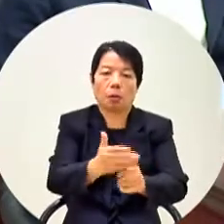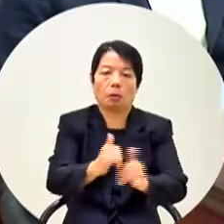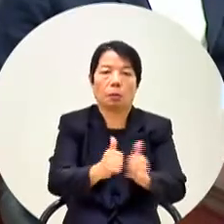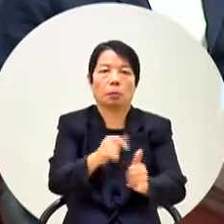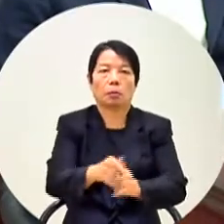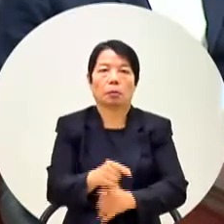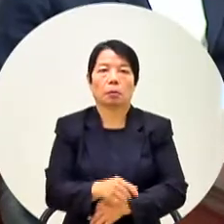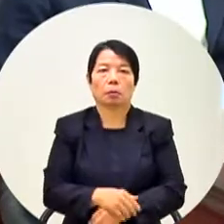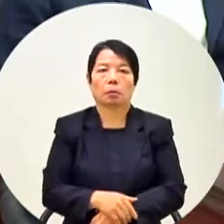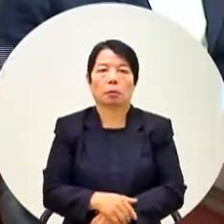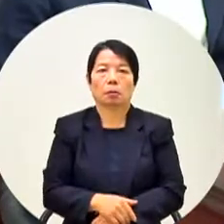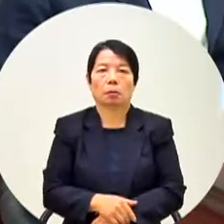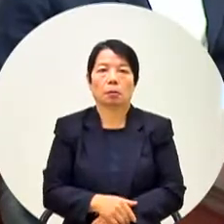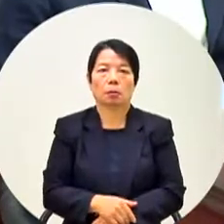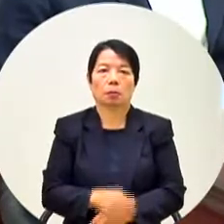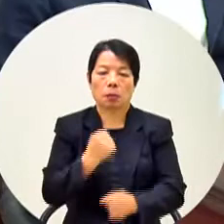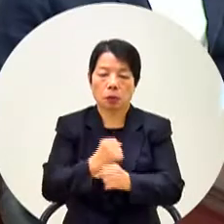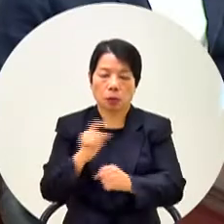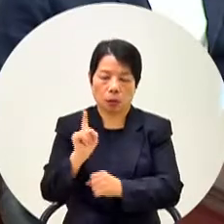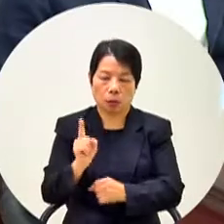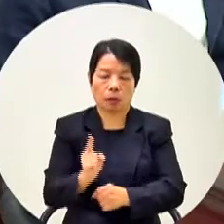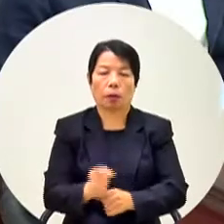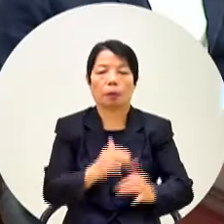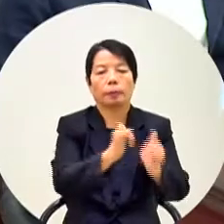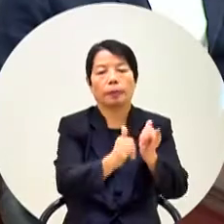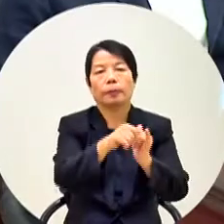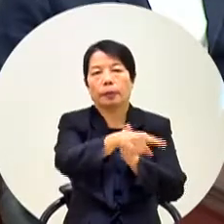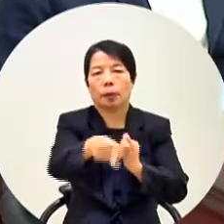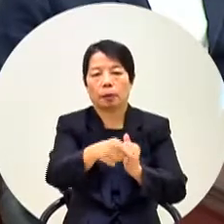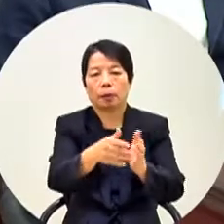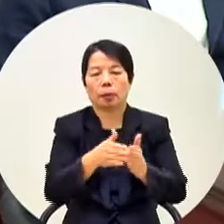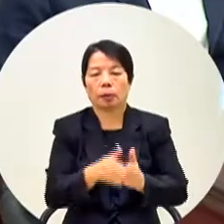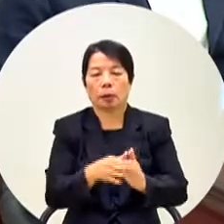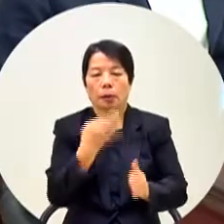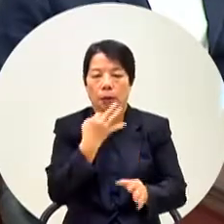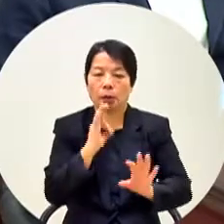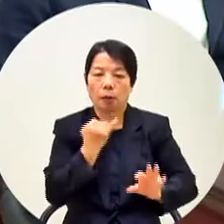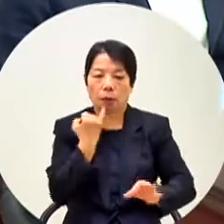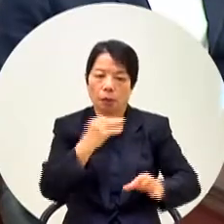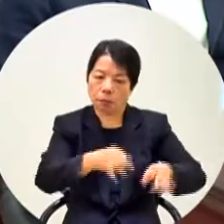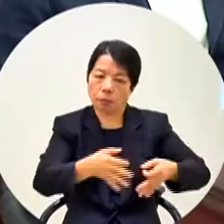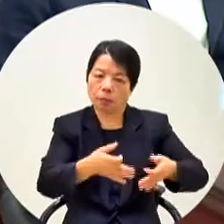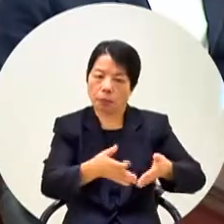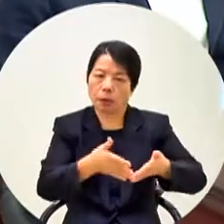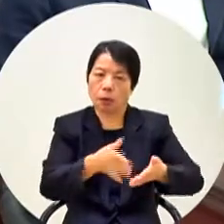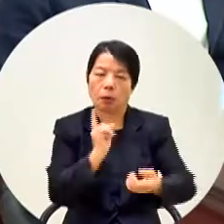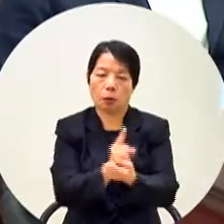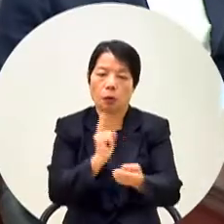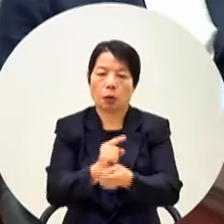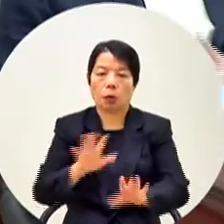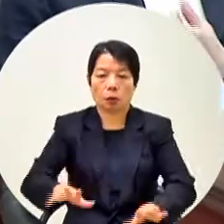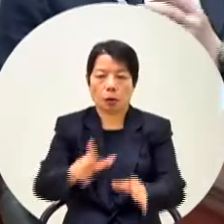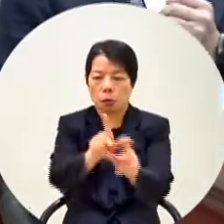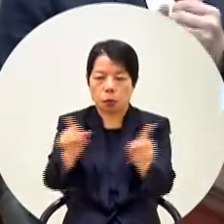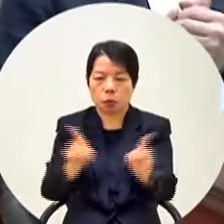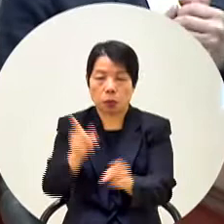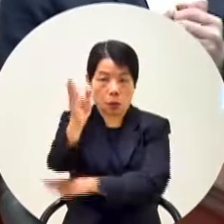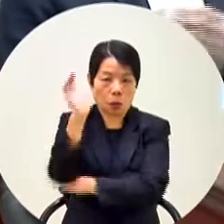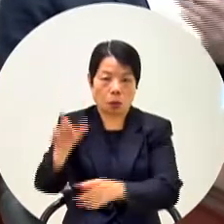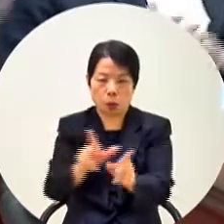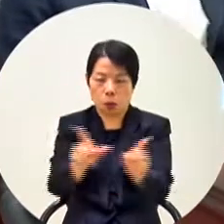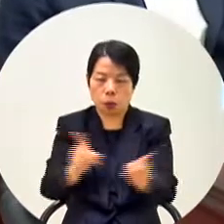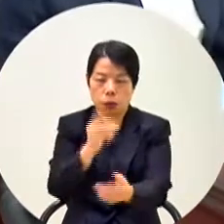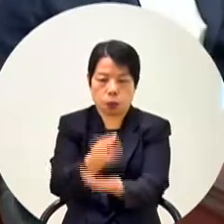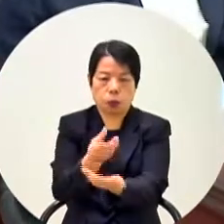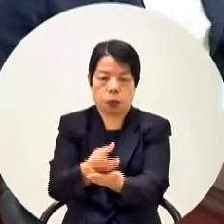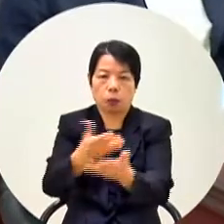我们乡亲的财富。过来，咱即卖咱的负债遐尼那济，你这永